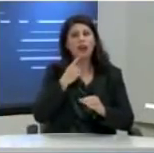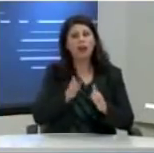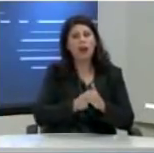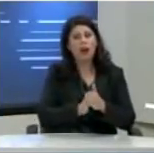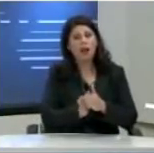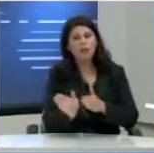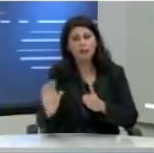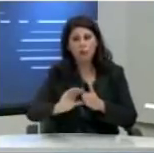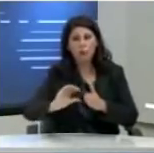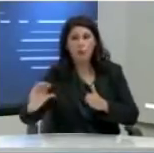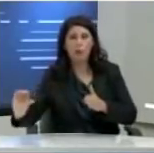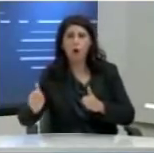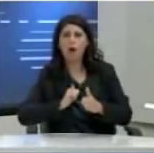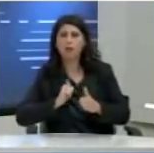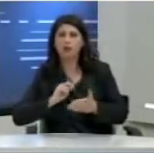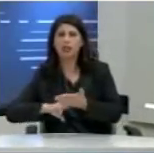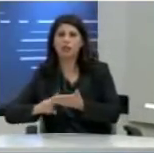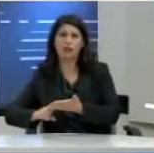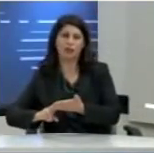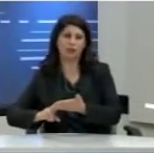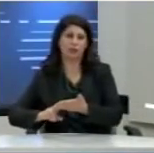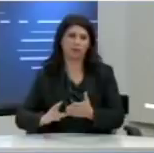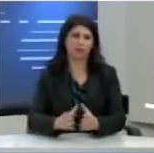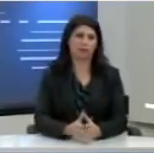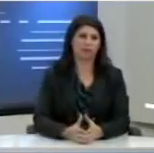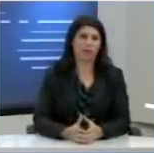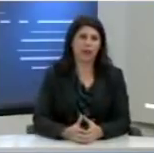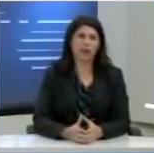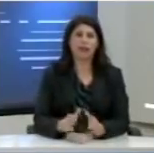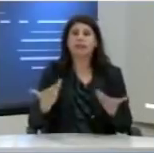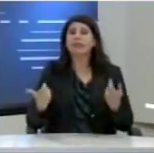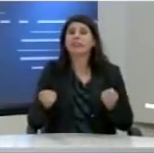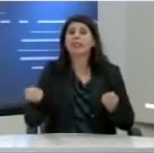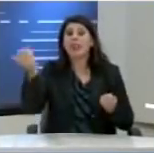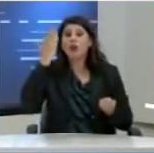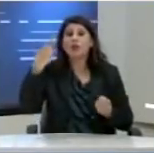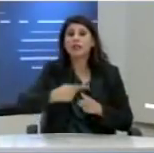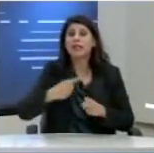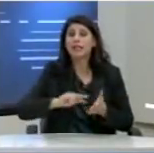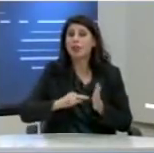κατευθύνετε πόρους προς την ιδιωτική ασφάλιση. Τι